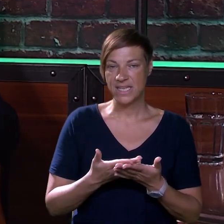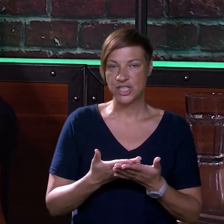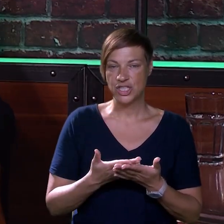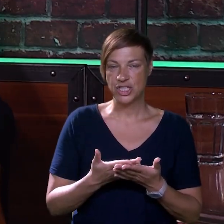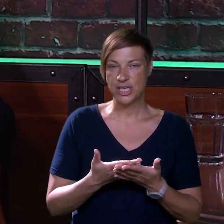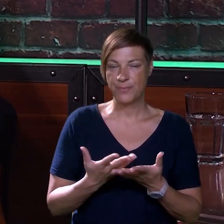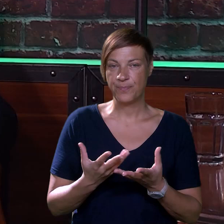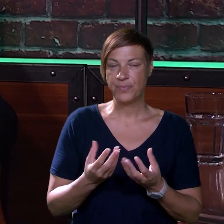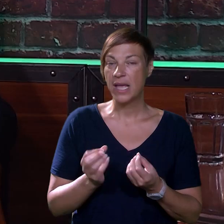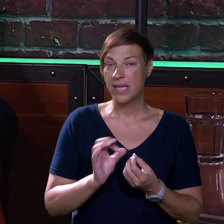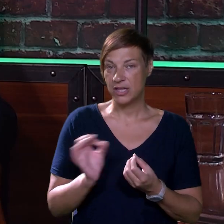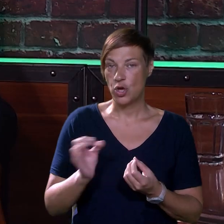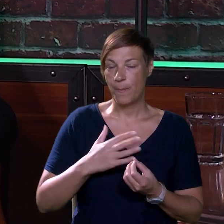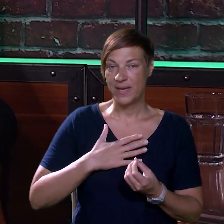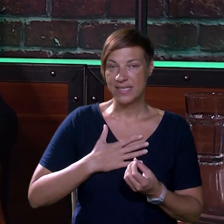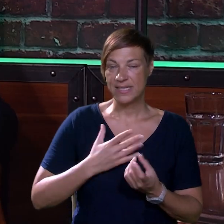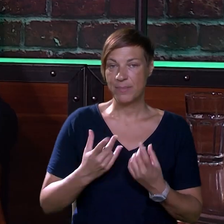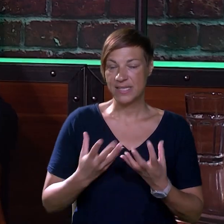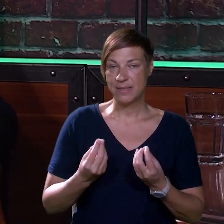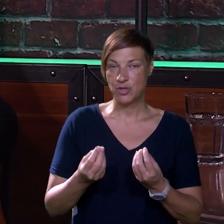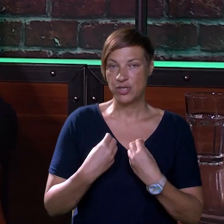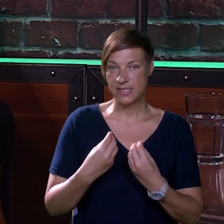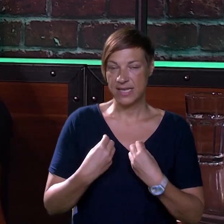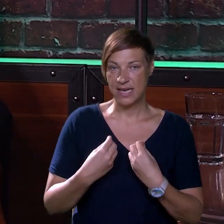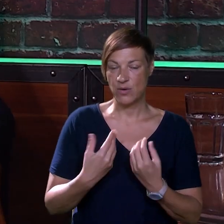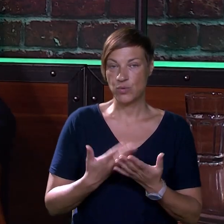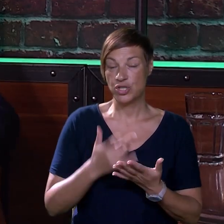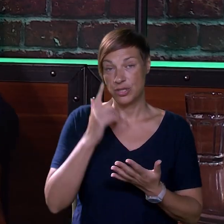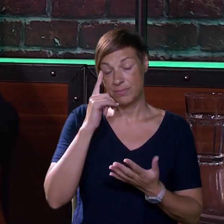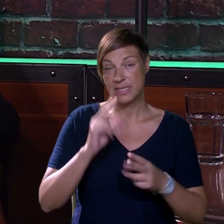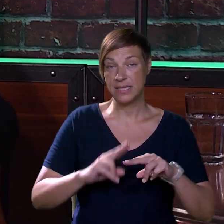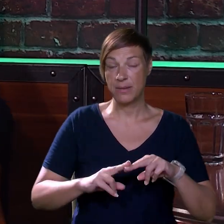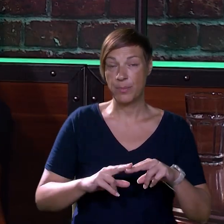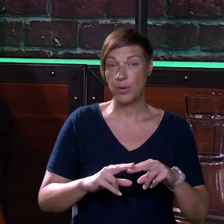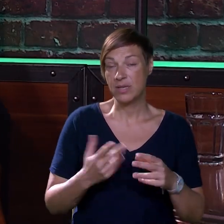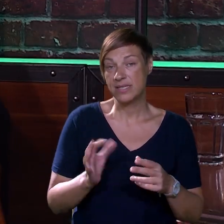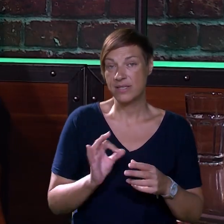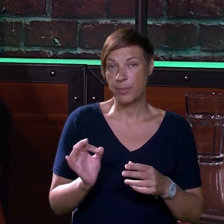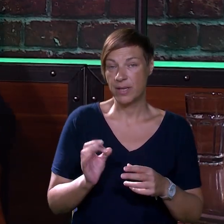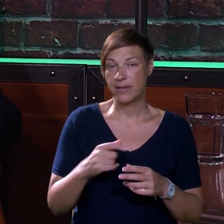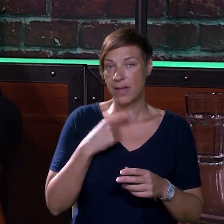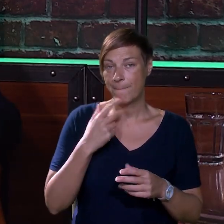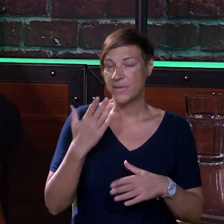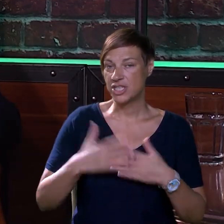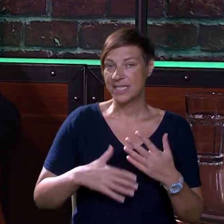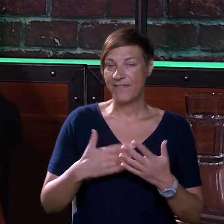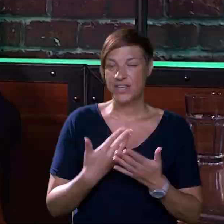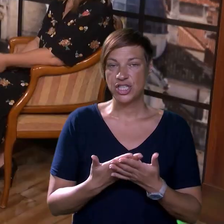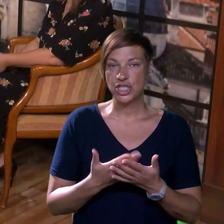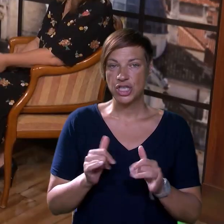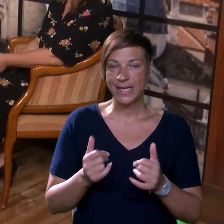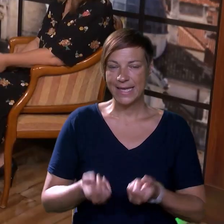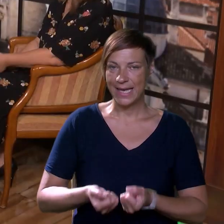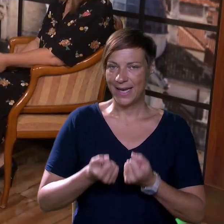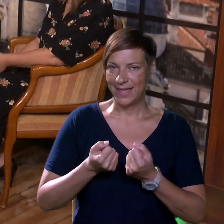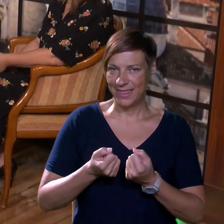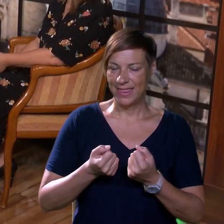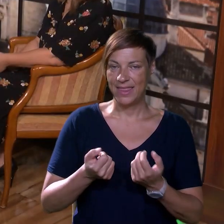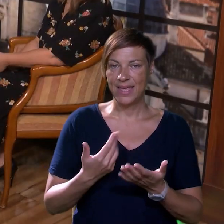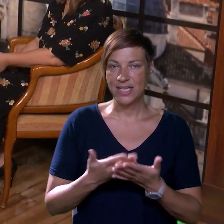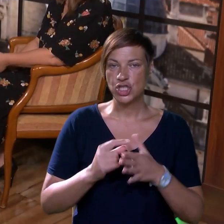jako dobar za mene, ja sam dosta i naučio i profitirao, mislim da i bolnica nije bila loša, ali eto, taj dio priče je završen. Je li